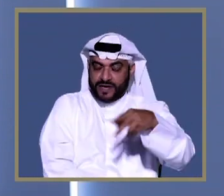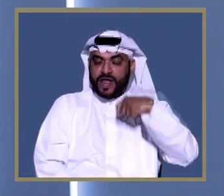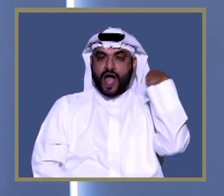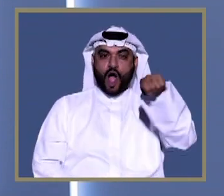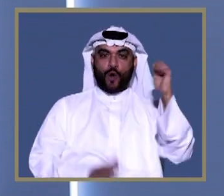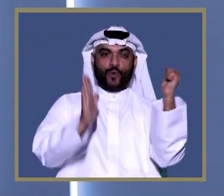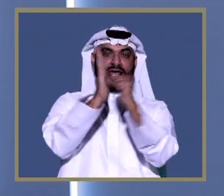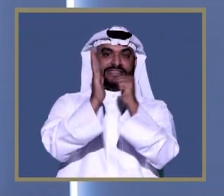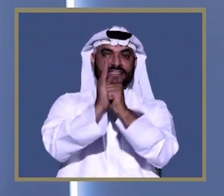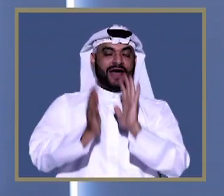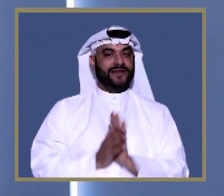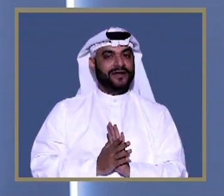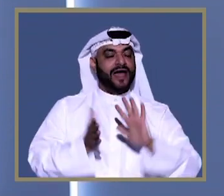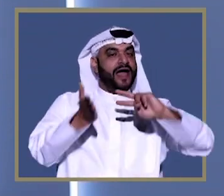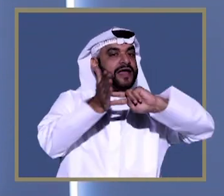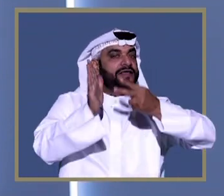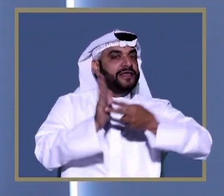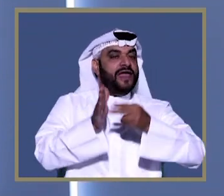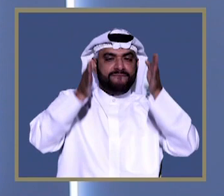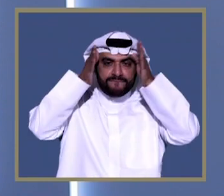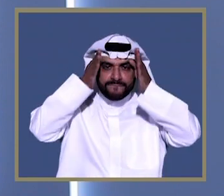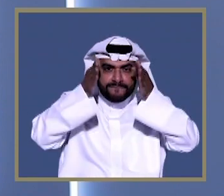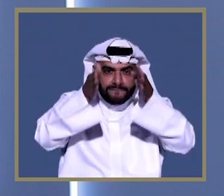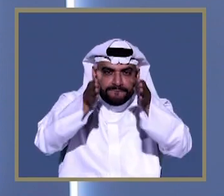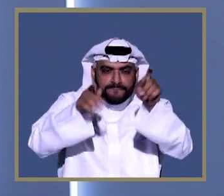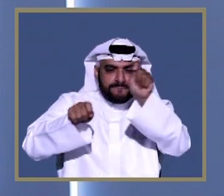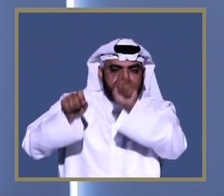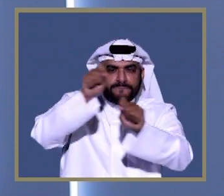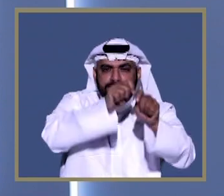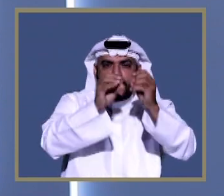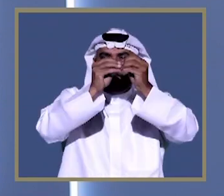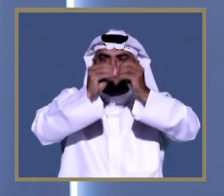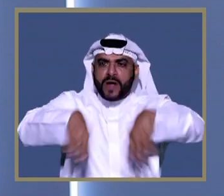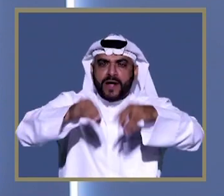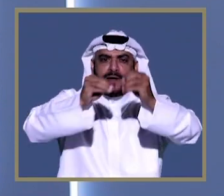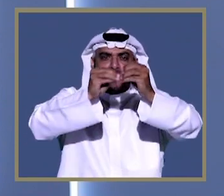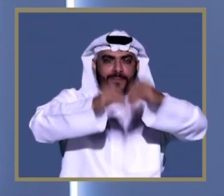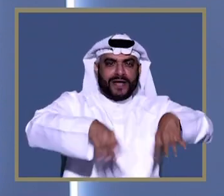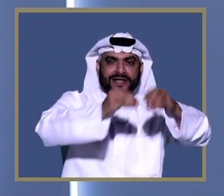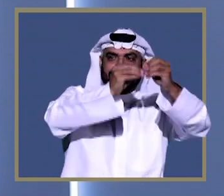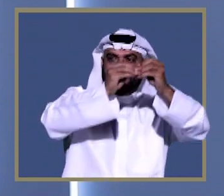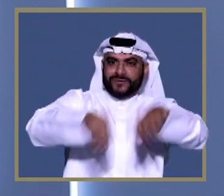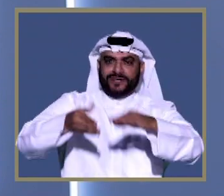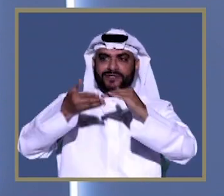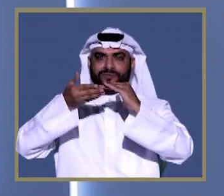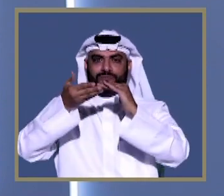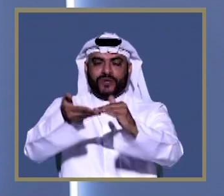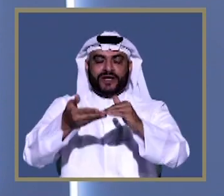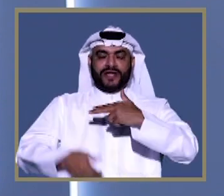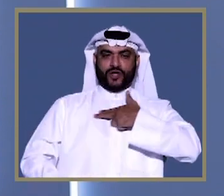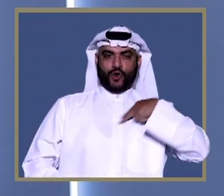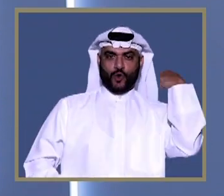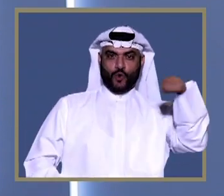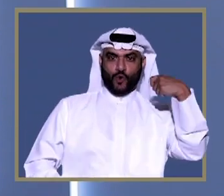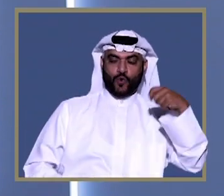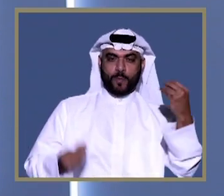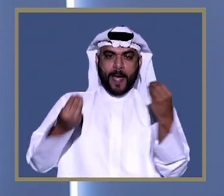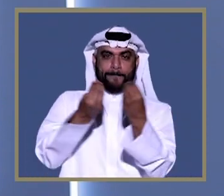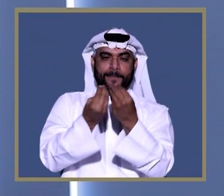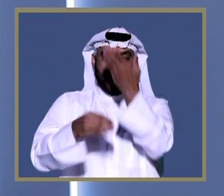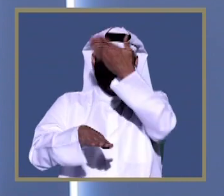الإسكان، وتشخص المشكلة وتضع القوانين المطلوب إنجازها مشتركا ما بين